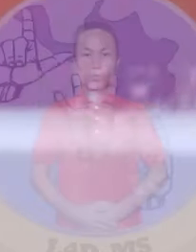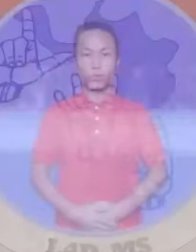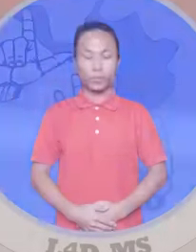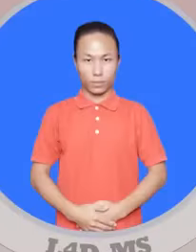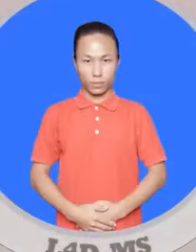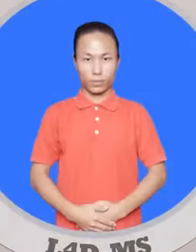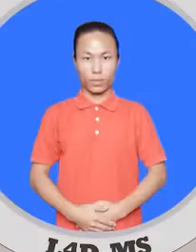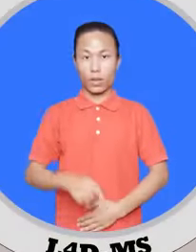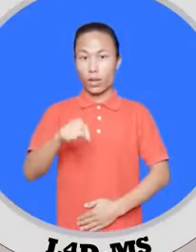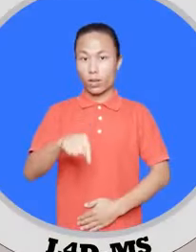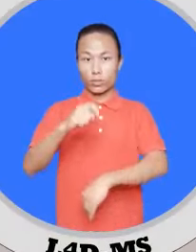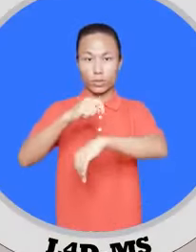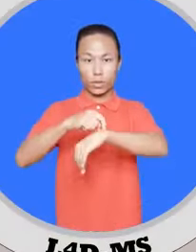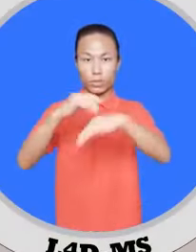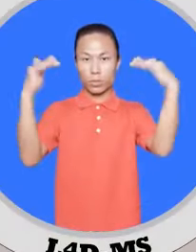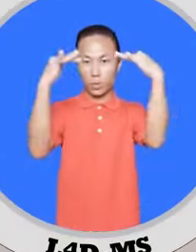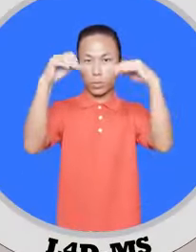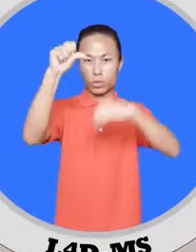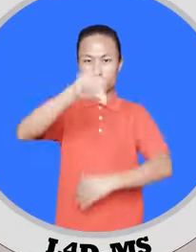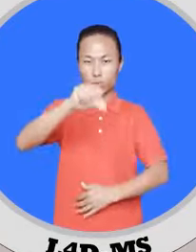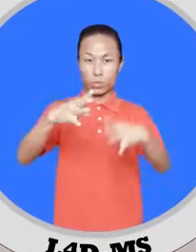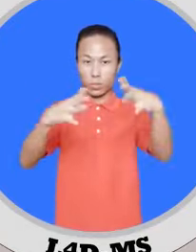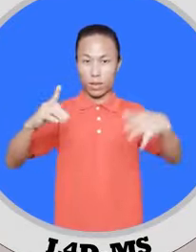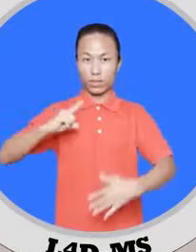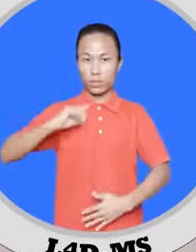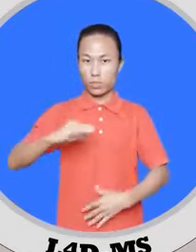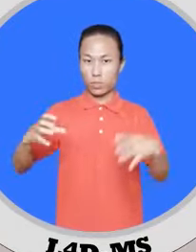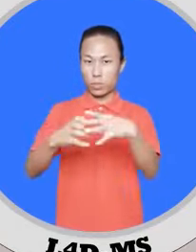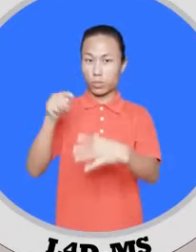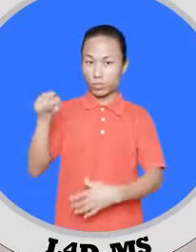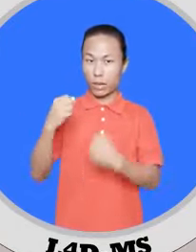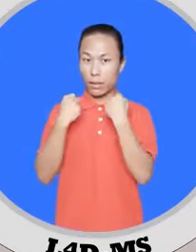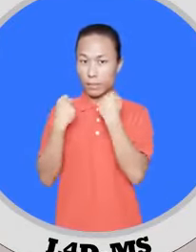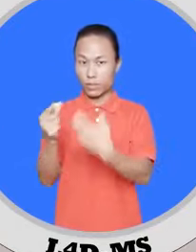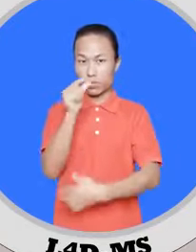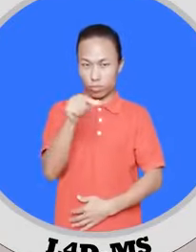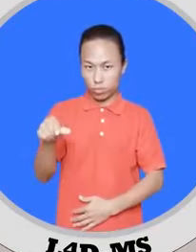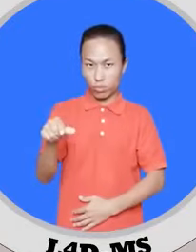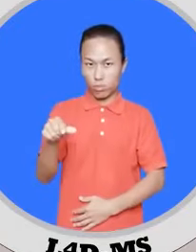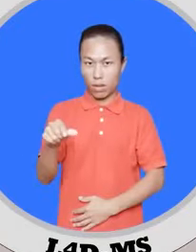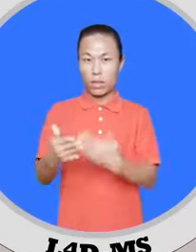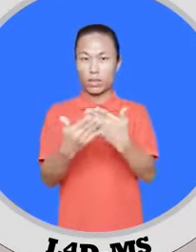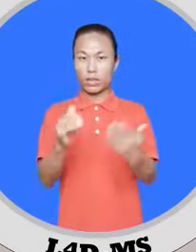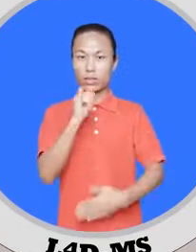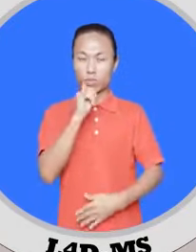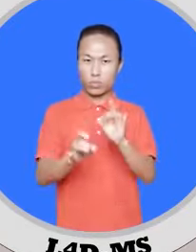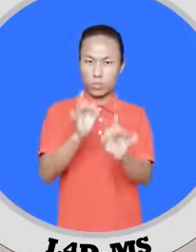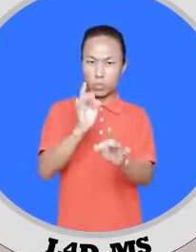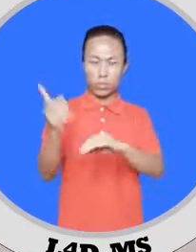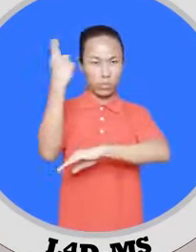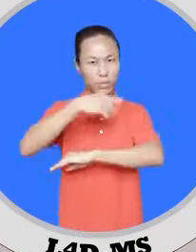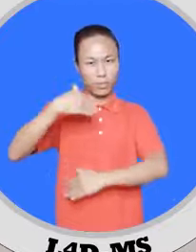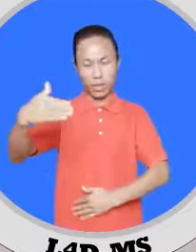ရခိုင်ပြည်မှာစစ်ရေးအထိနာနေတဲ့အကြမ်းဖက်စစ်တပ်အတွက်သူ့လော်ဘီတွေကသတင်းမာတွေကိုဖြန့်ချီပြီးတော့ပြည်သူတွေ